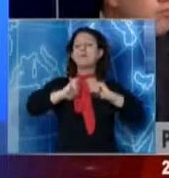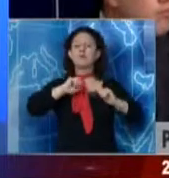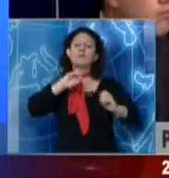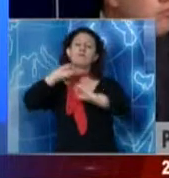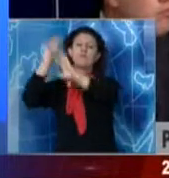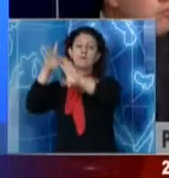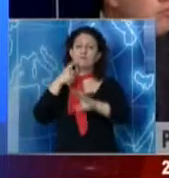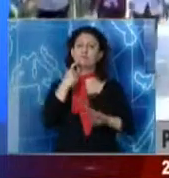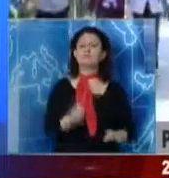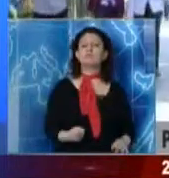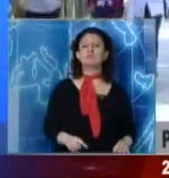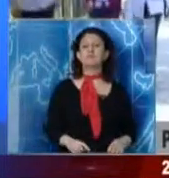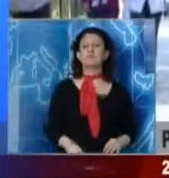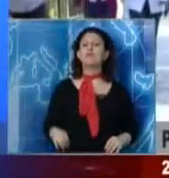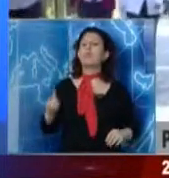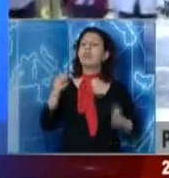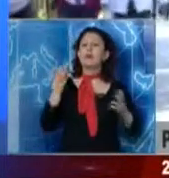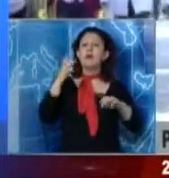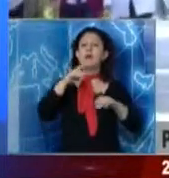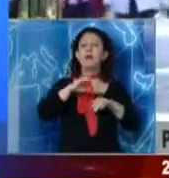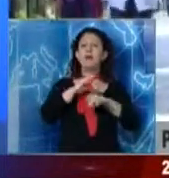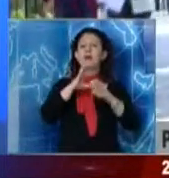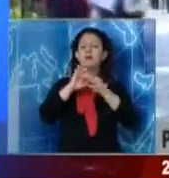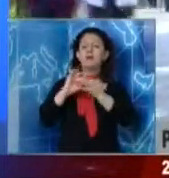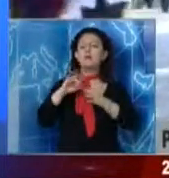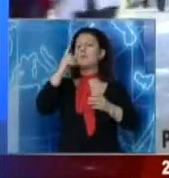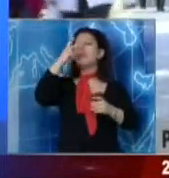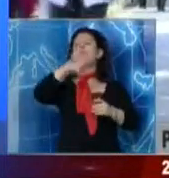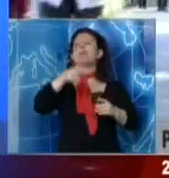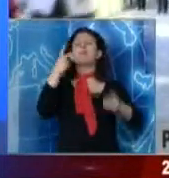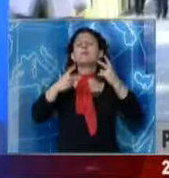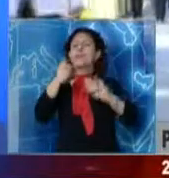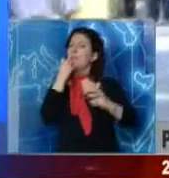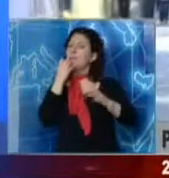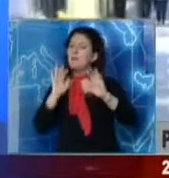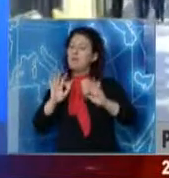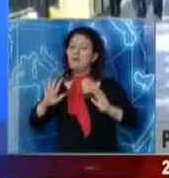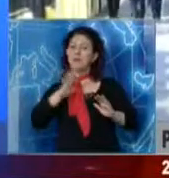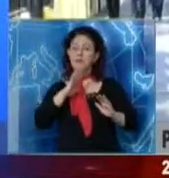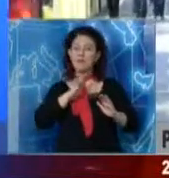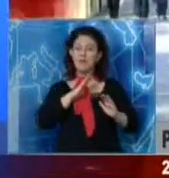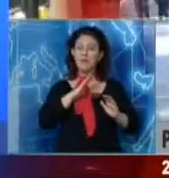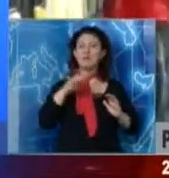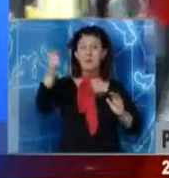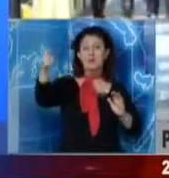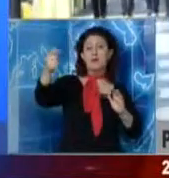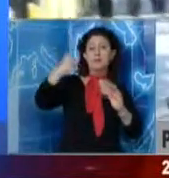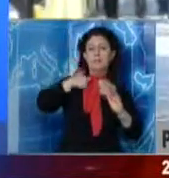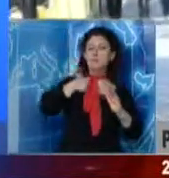söyledi. Hızlı gidiyor. Hangi anlamda? Onlardan bir takım beklentilerimiz var. Onların